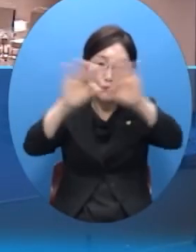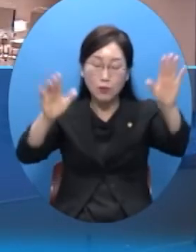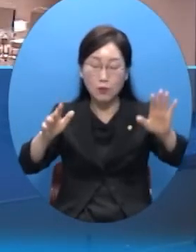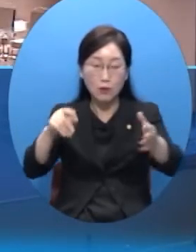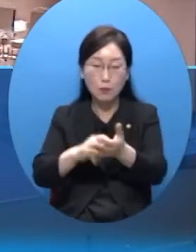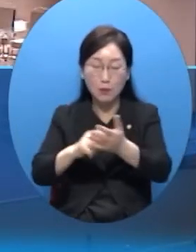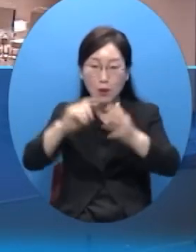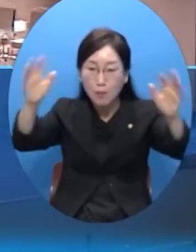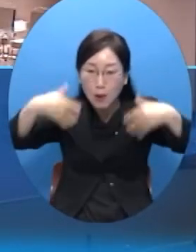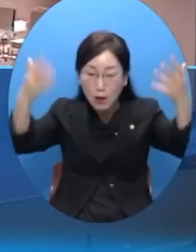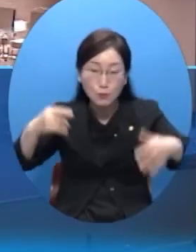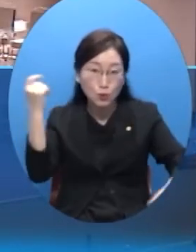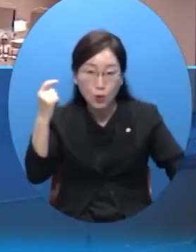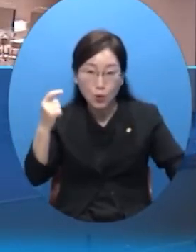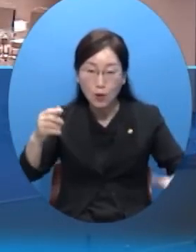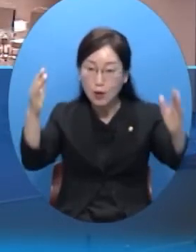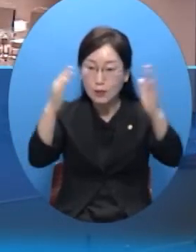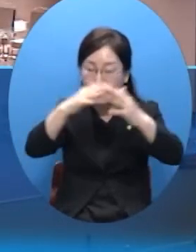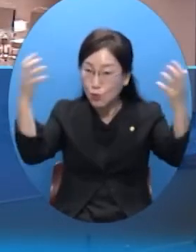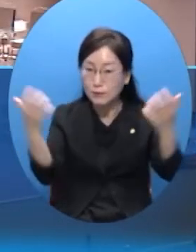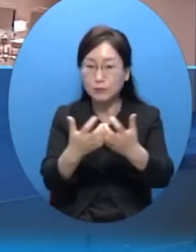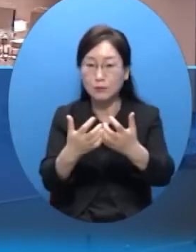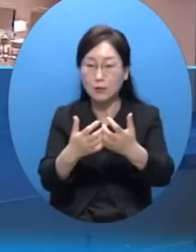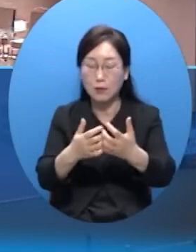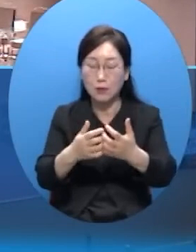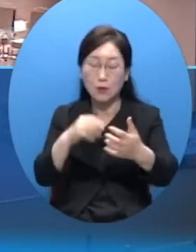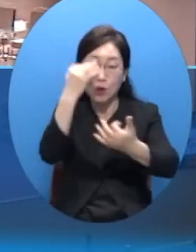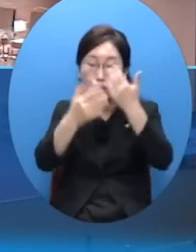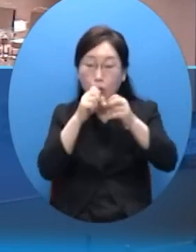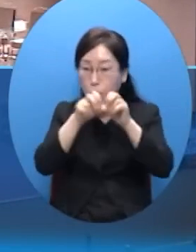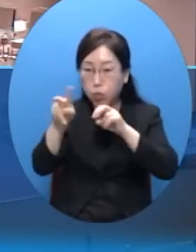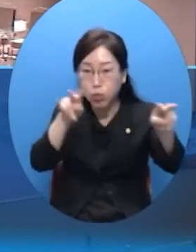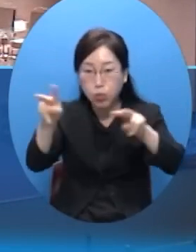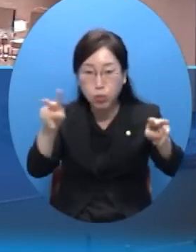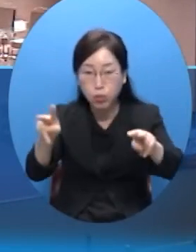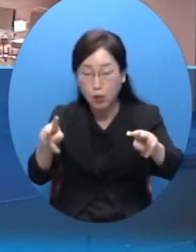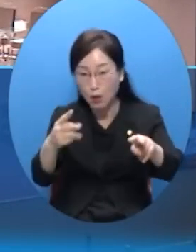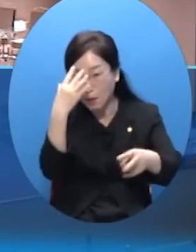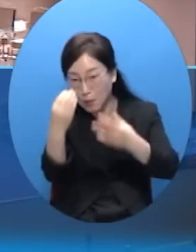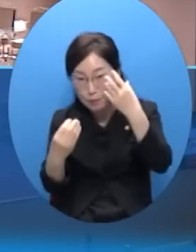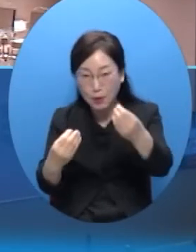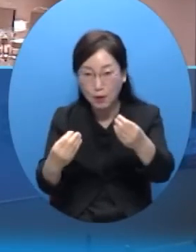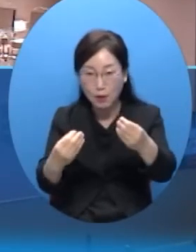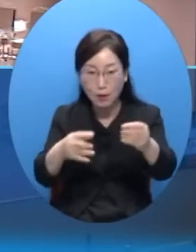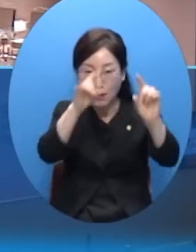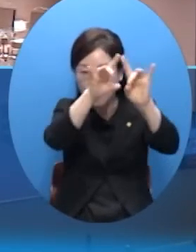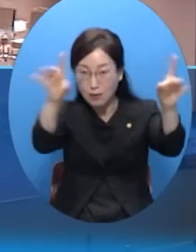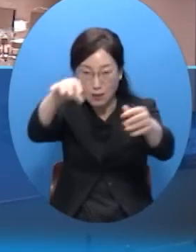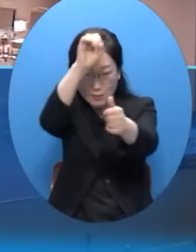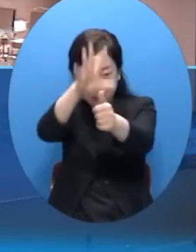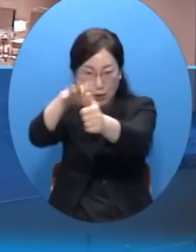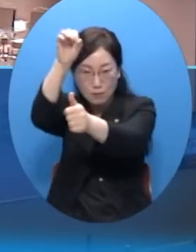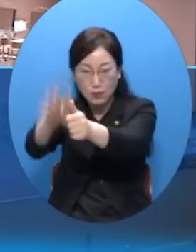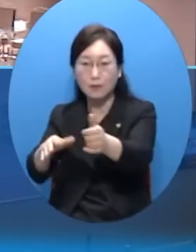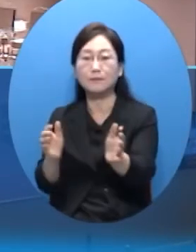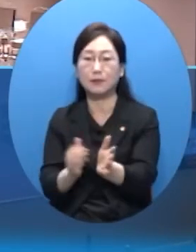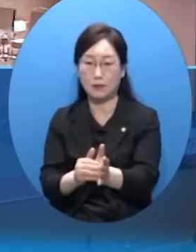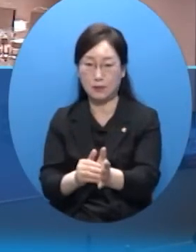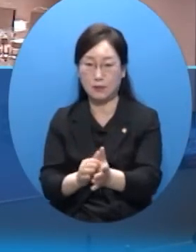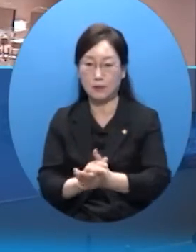있어 그들이 앉은 온 집에 가득하며 마치 불의 열처럼 갈라지는 것들이 그들에게 보여 각 사람이 하나씩 임하여